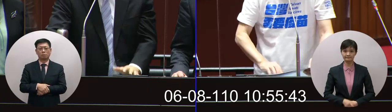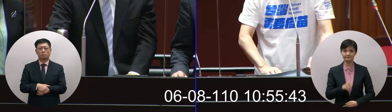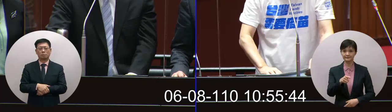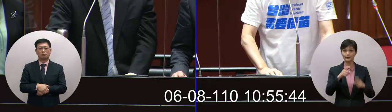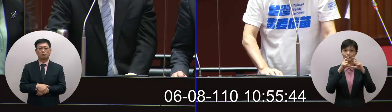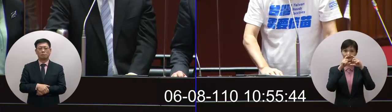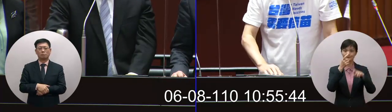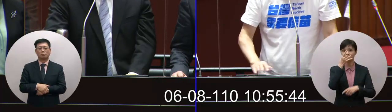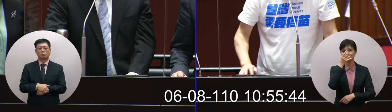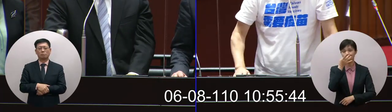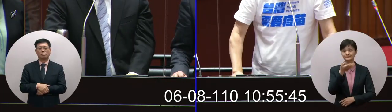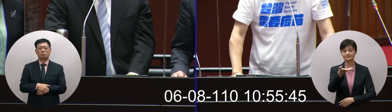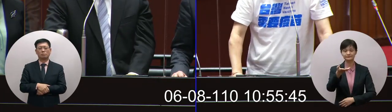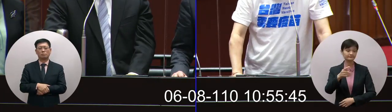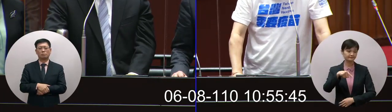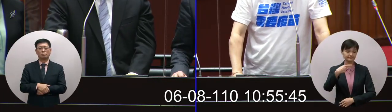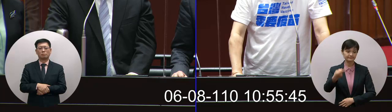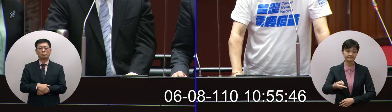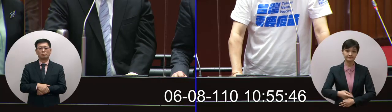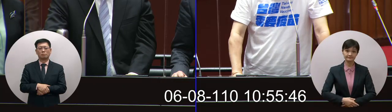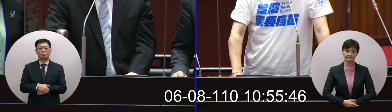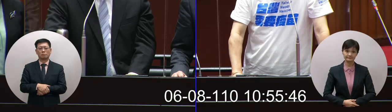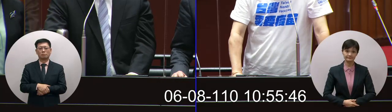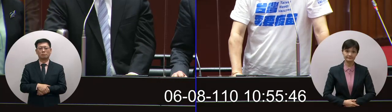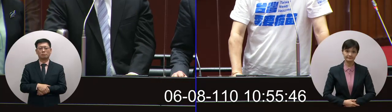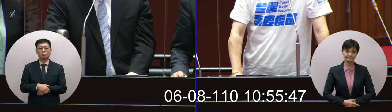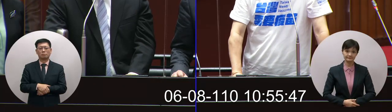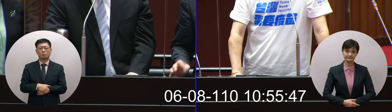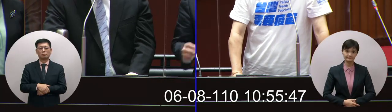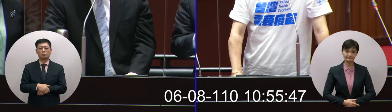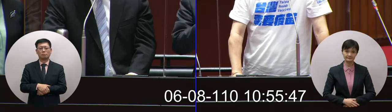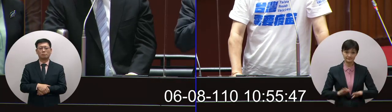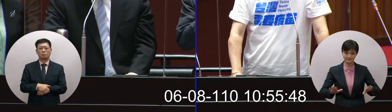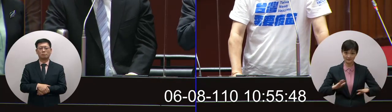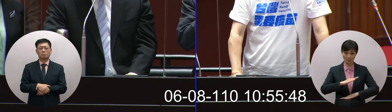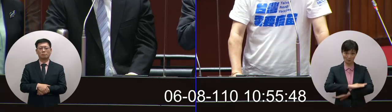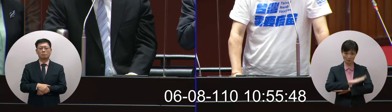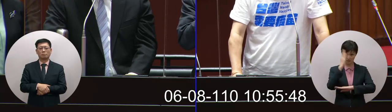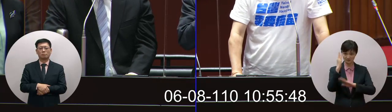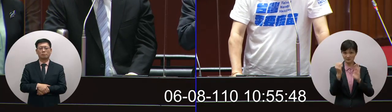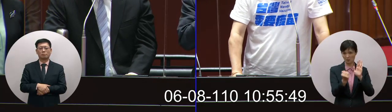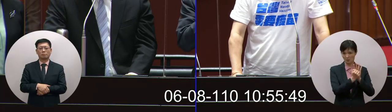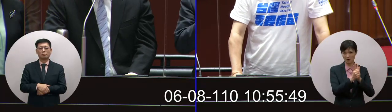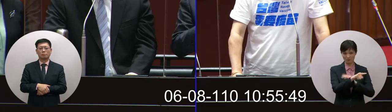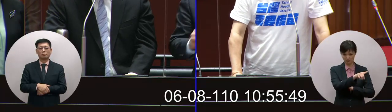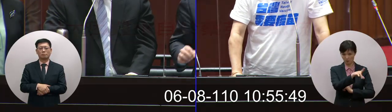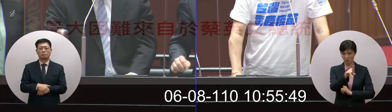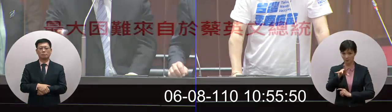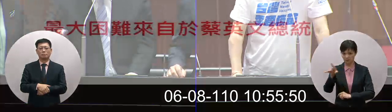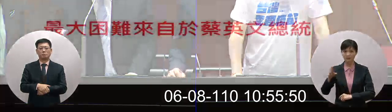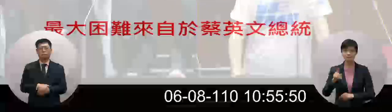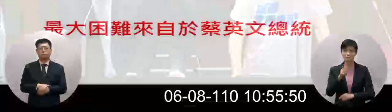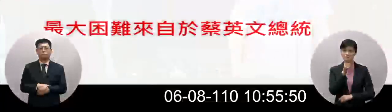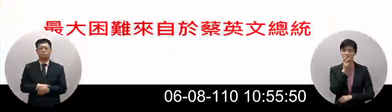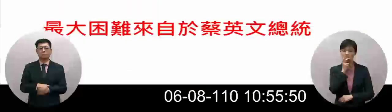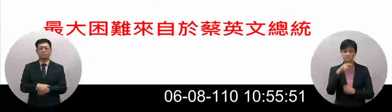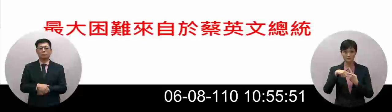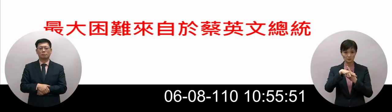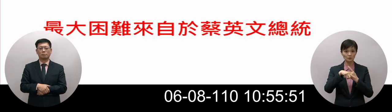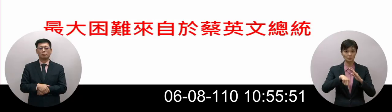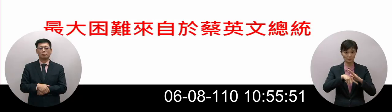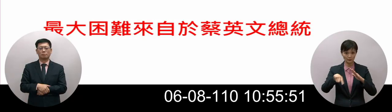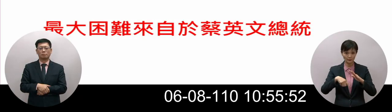案， 很重要。 哎呀，下一页哈，这是今天所有报纸通通登的。中研院的院士叫